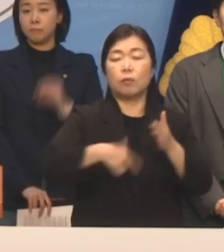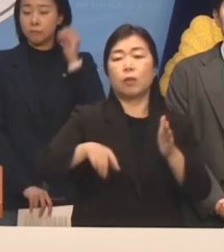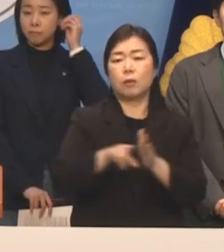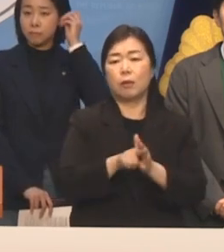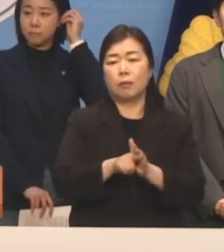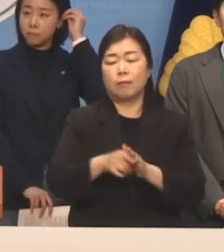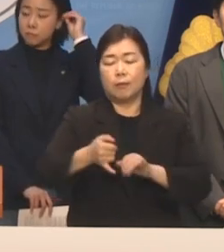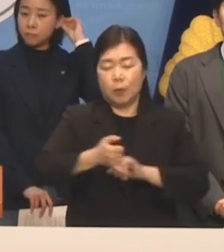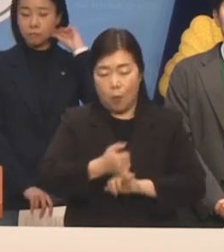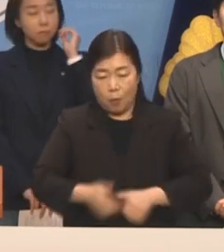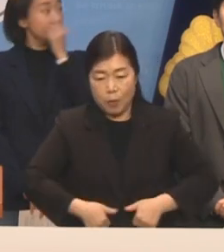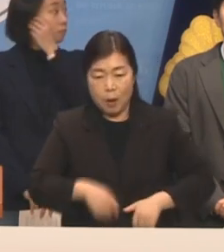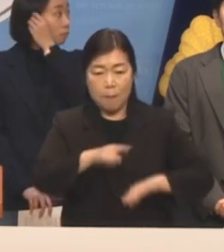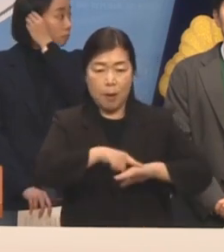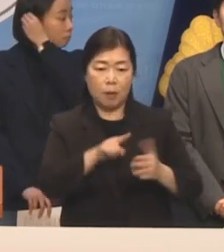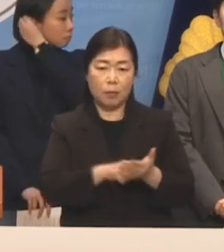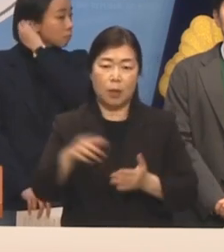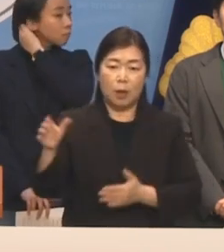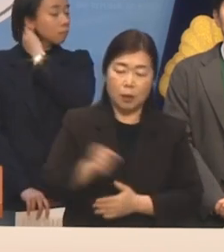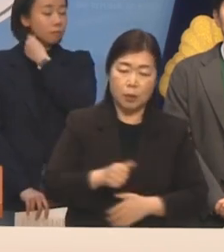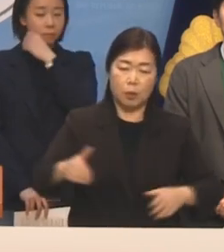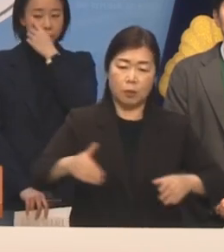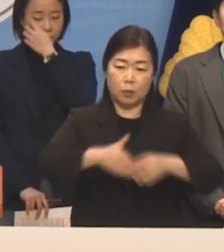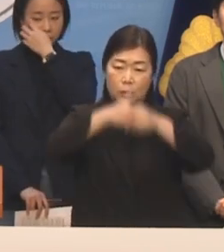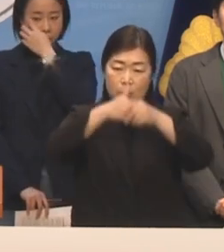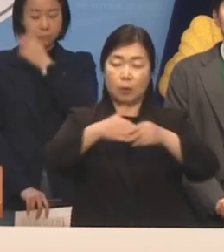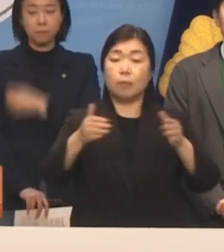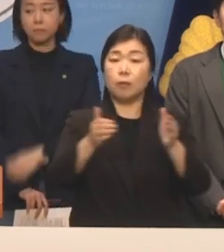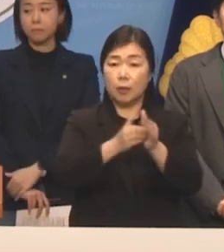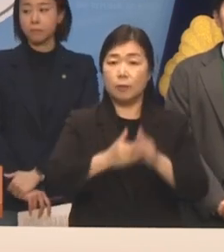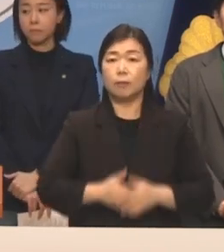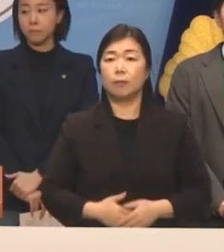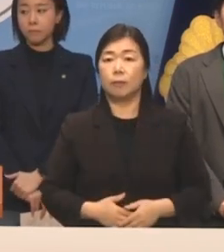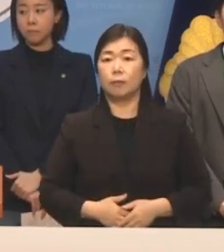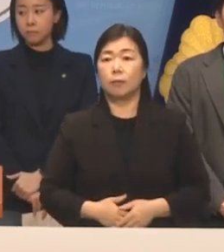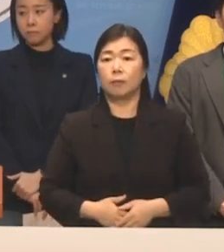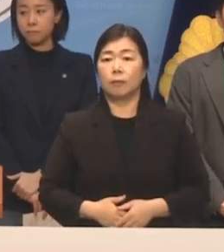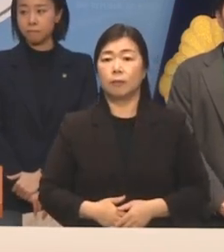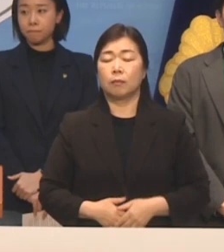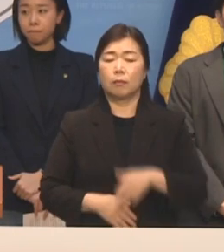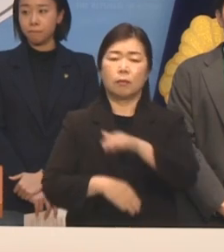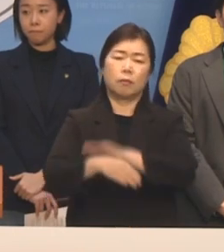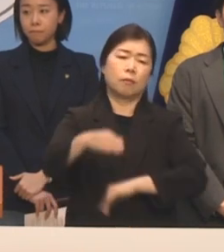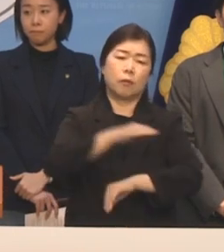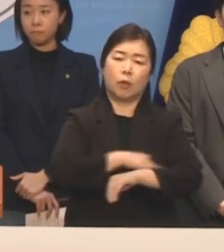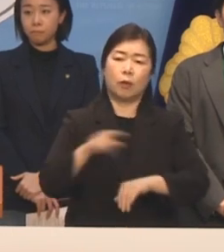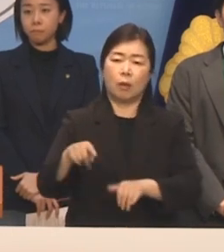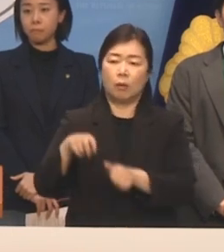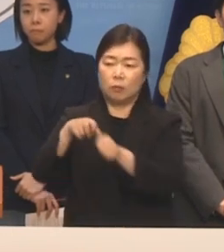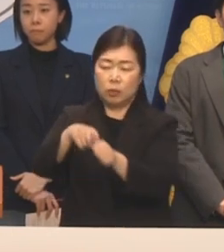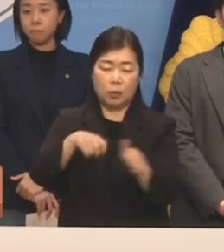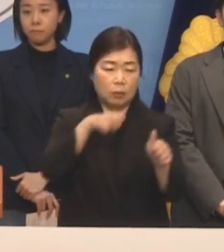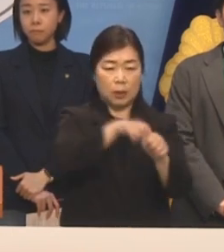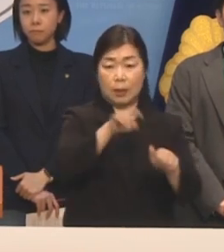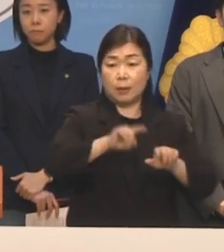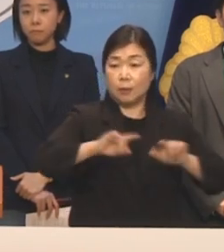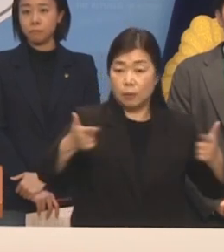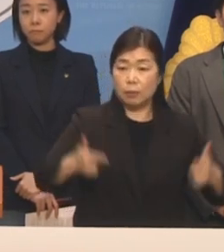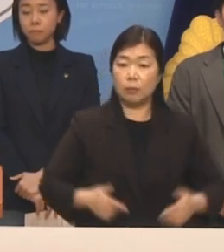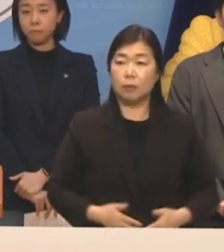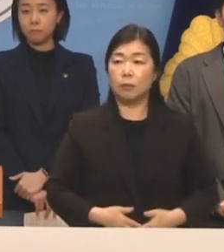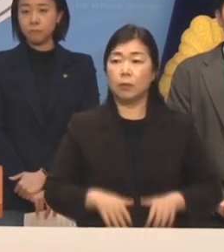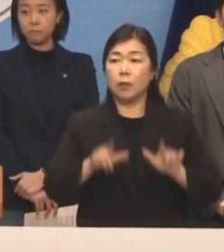마음으로 잡은 손과 손입니다. 기득권 두 보수 정당이 기대지 않고 기후위기와 불평등